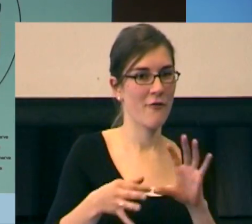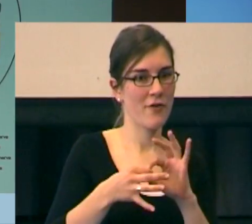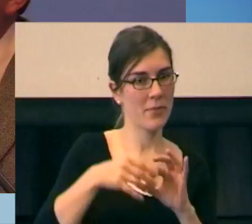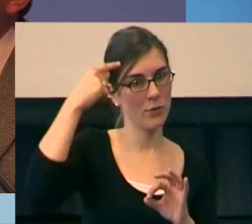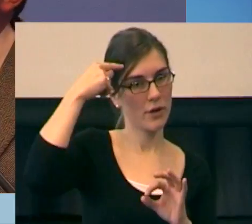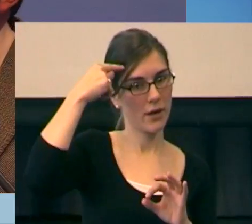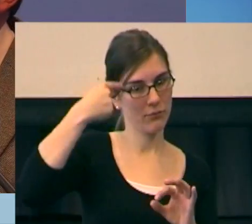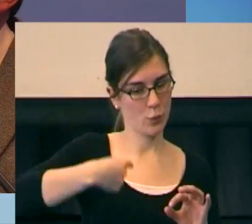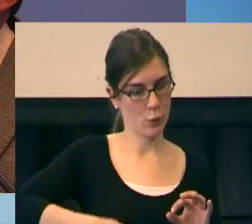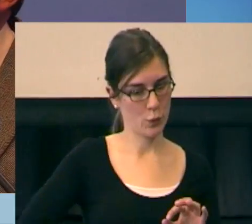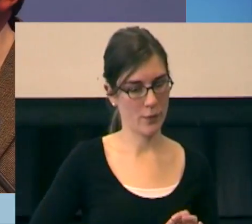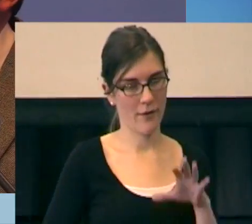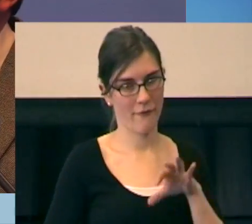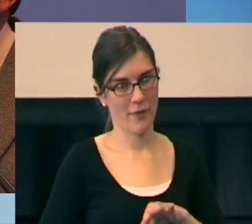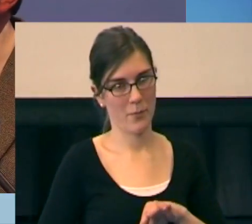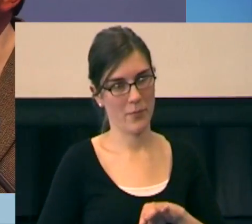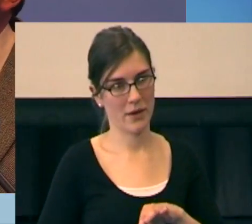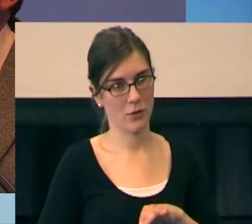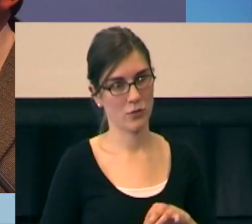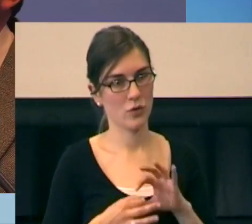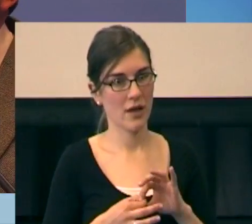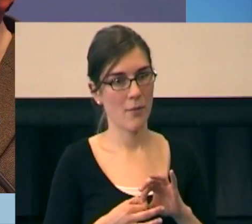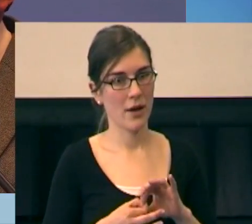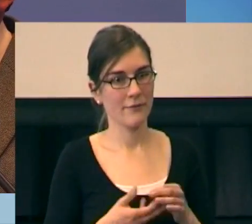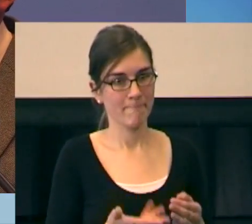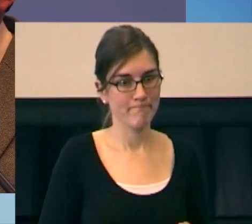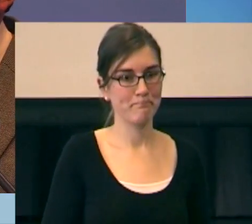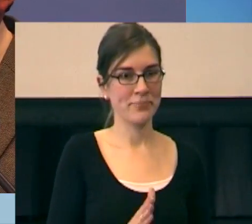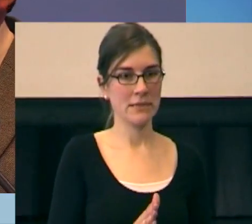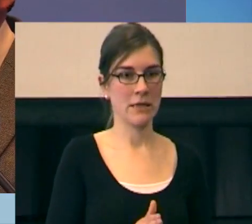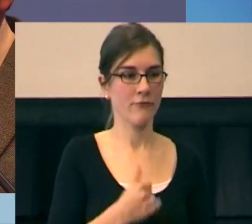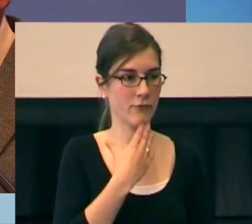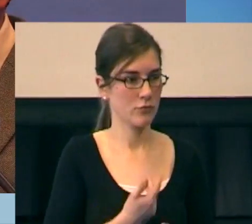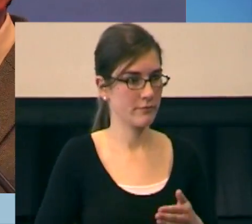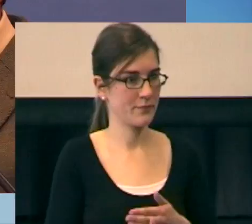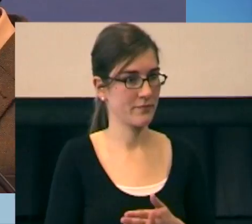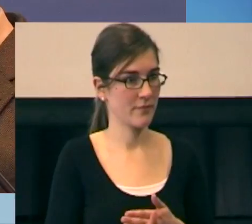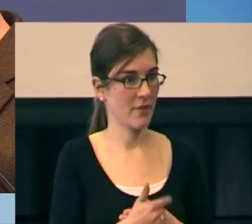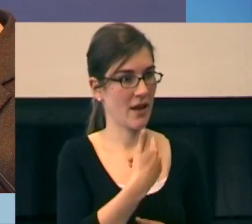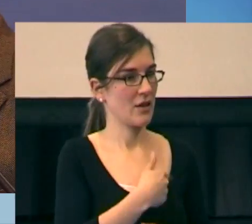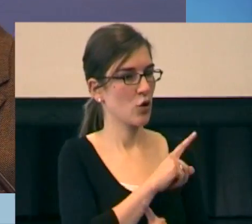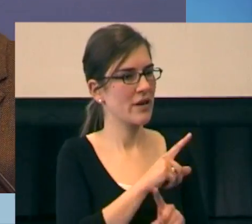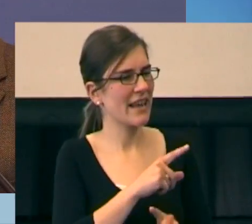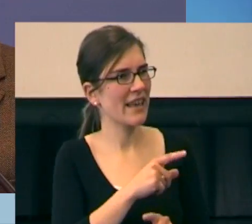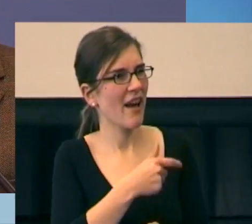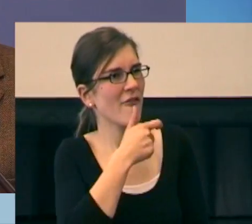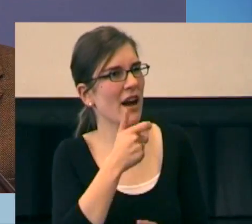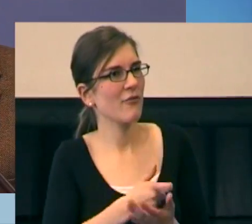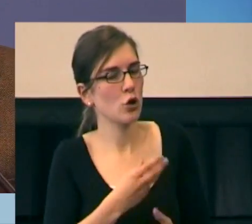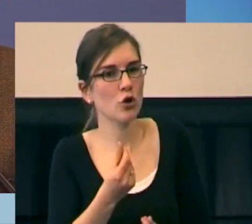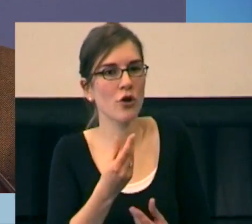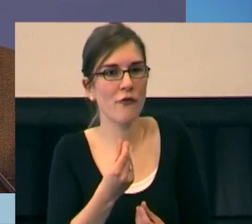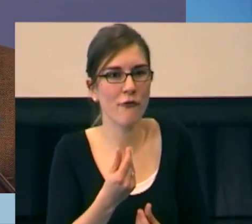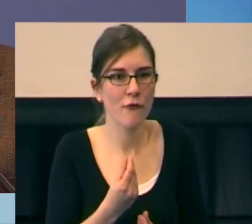vom Gehirn runter zum Penis, wenn es um die Auslösung einer Gliedsteife geht. Also die sind nicht verantwortlich für das Gefühl im Penis,